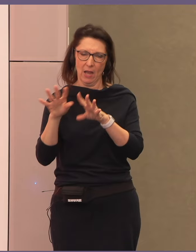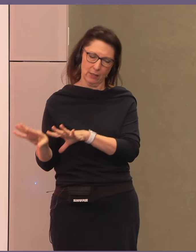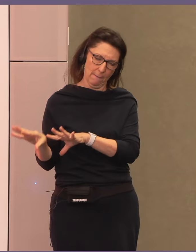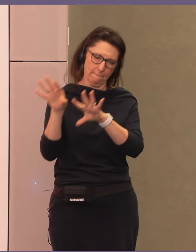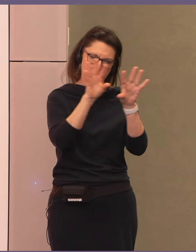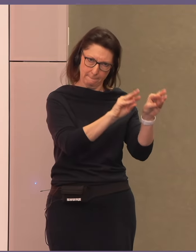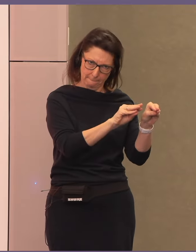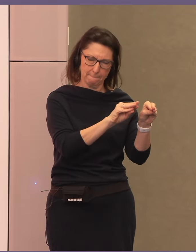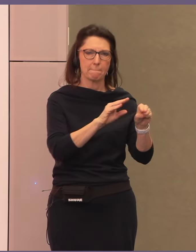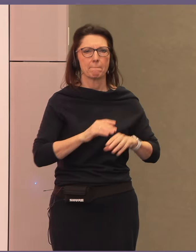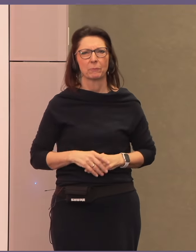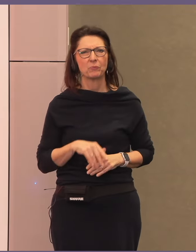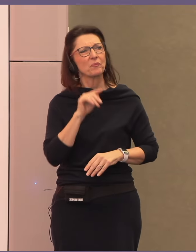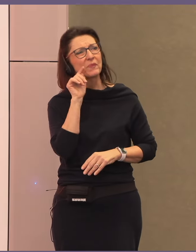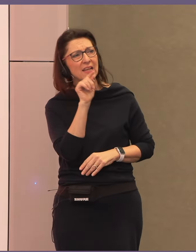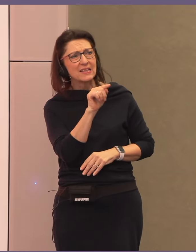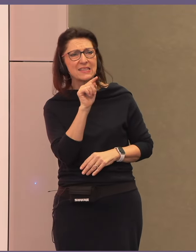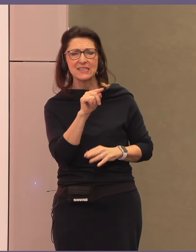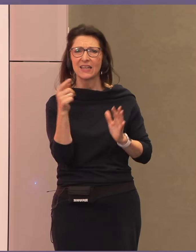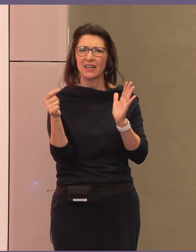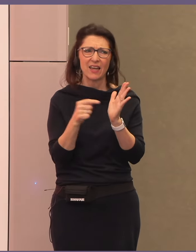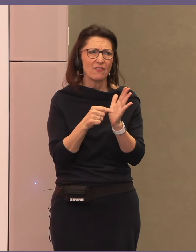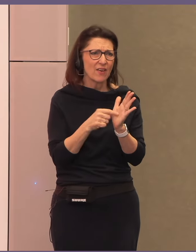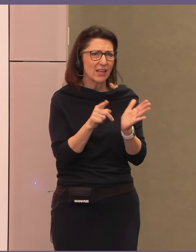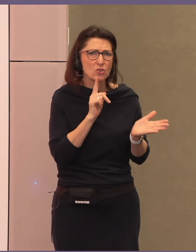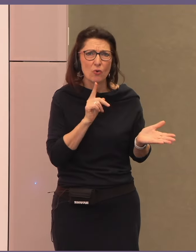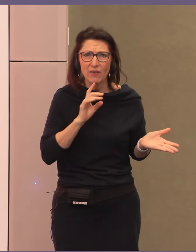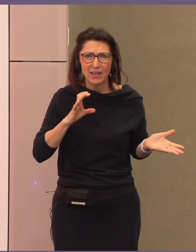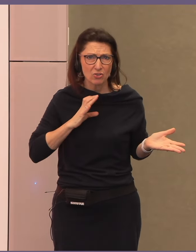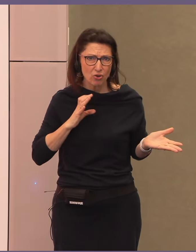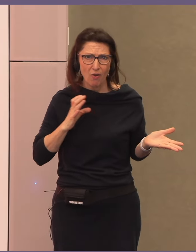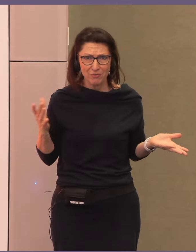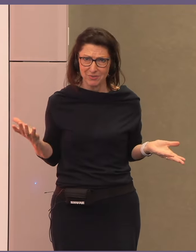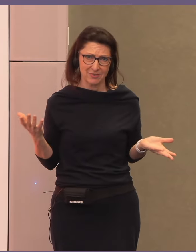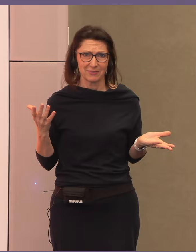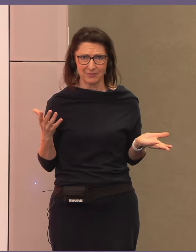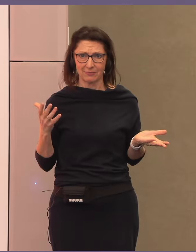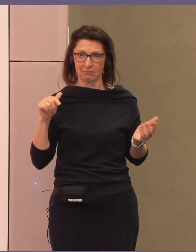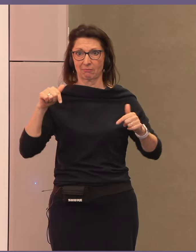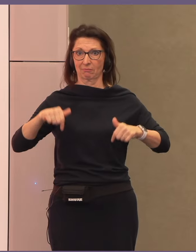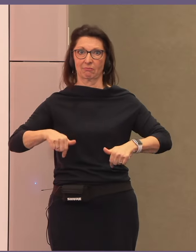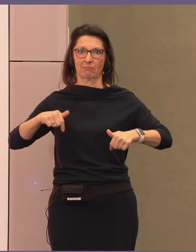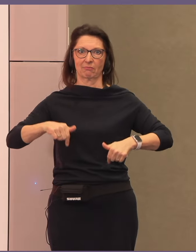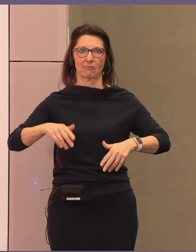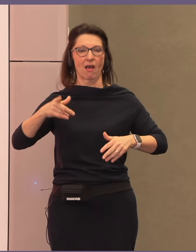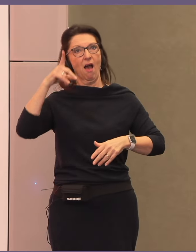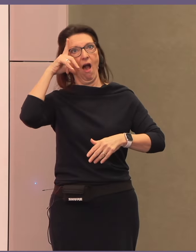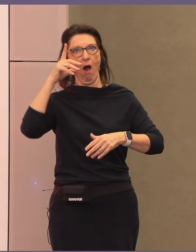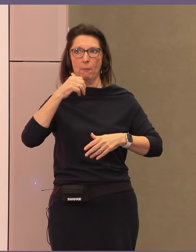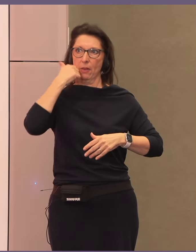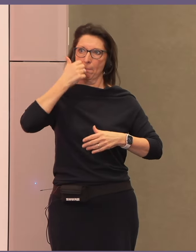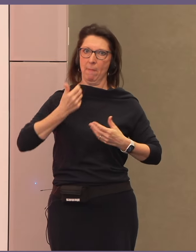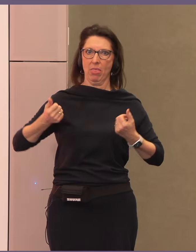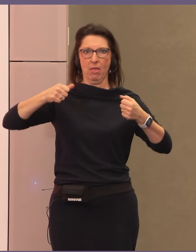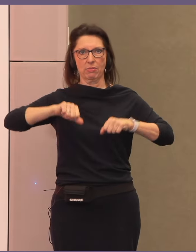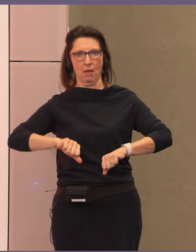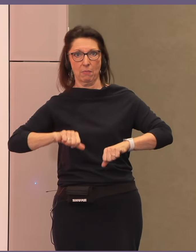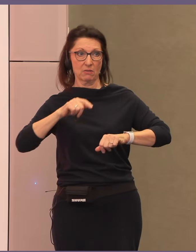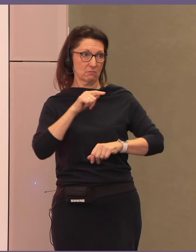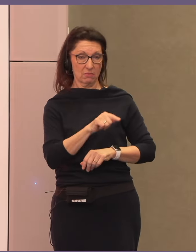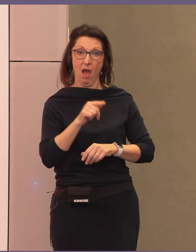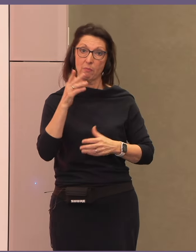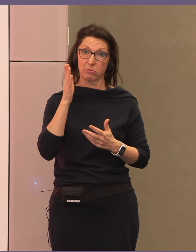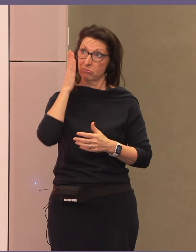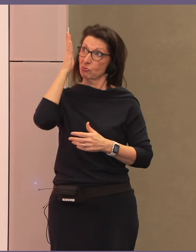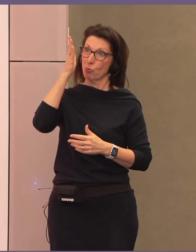Probst deutet an, dass Thalmann gerade auch wegen der geringen Chancen an dem von einer Männerfall langs geprägten Institut keine berufliche Zukunft sah